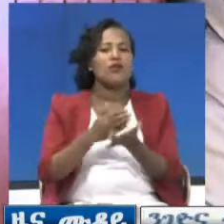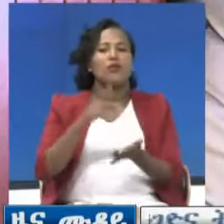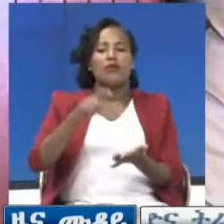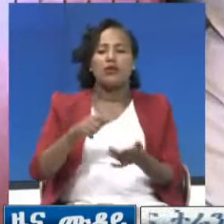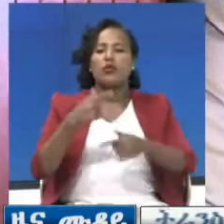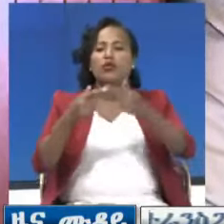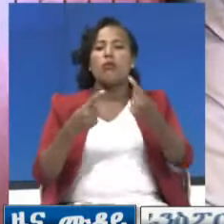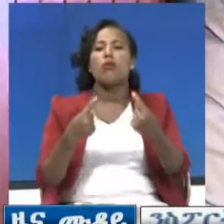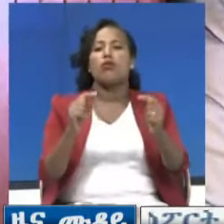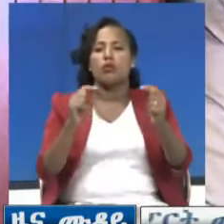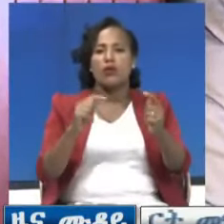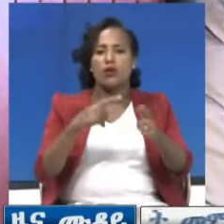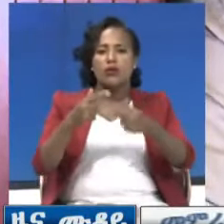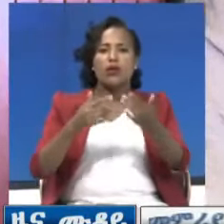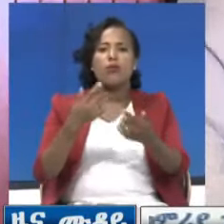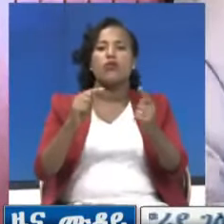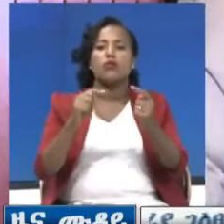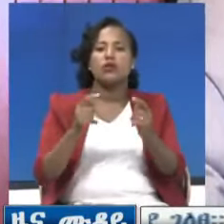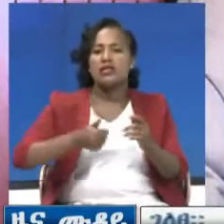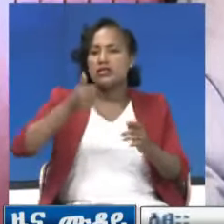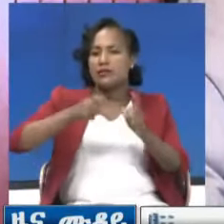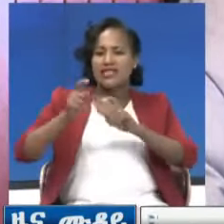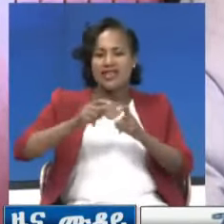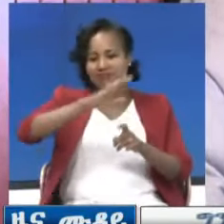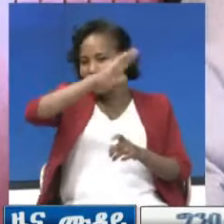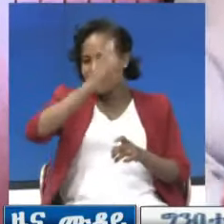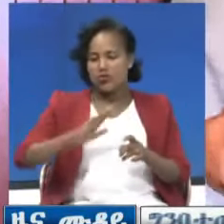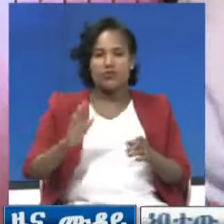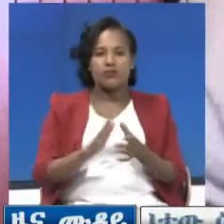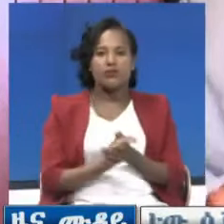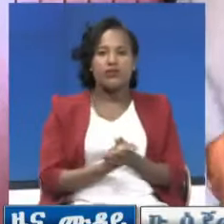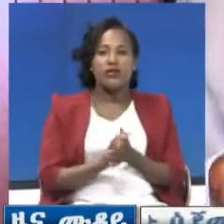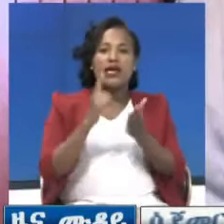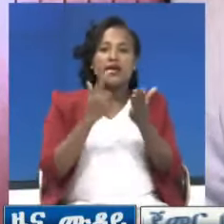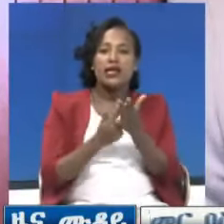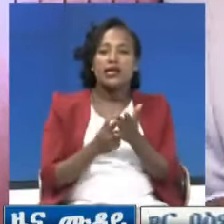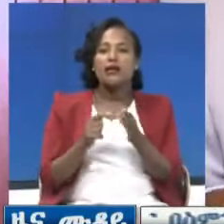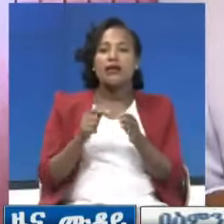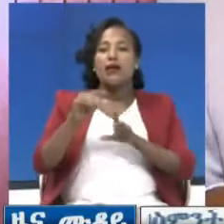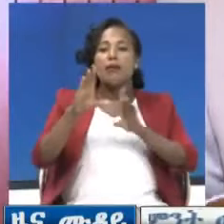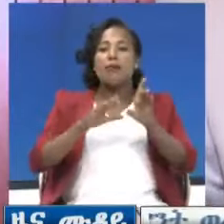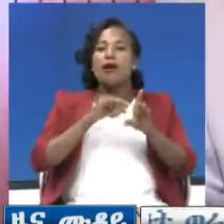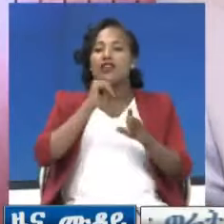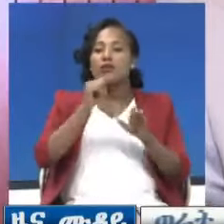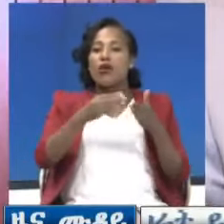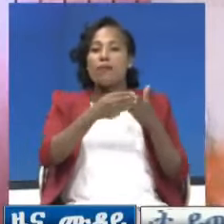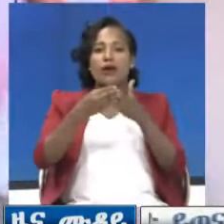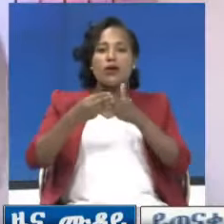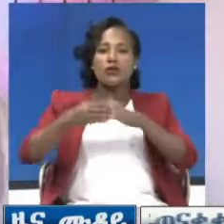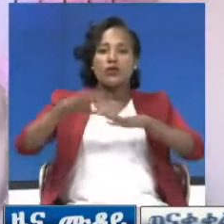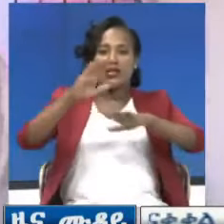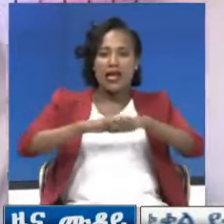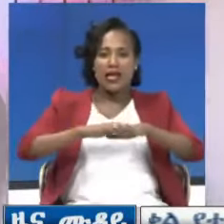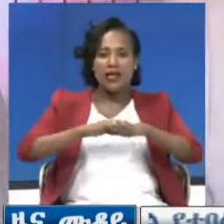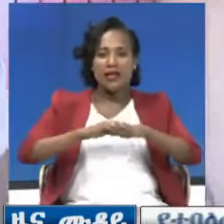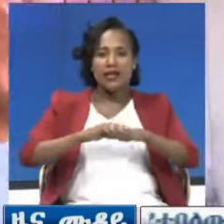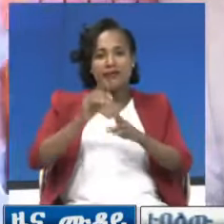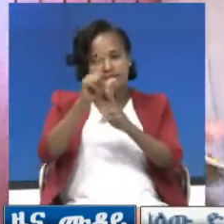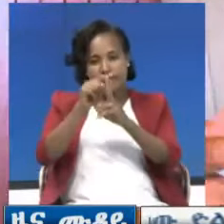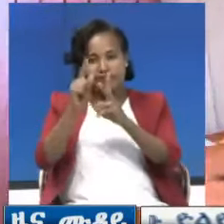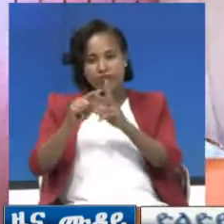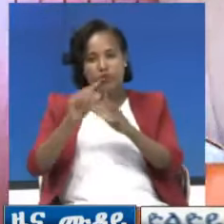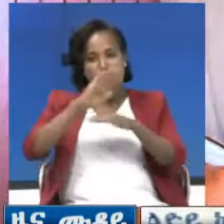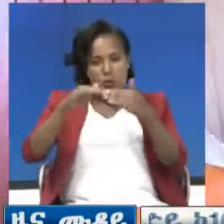እስቲ ወደ ርዕሰ መስተዳደር። በጭራሽ ይሄን በማያደርጉ አመራሮች ላይ ኮሌክቲቭሊ